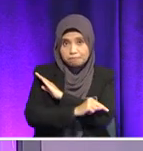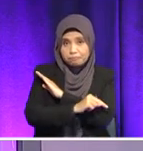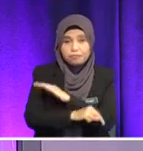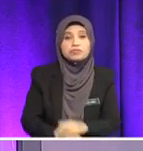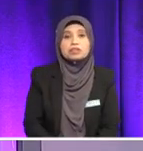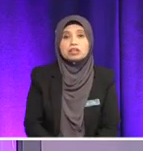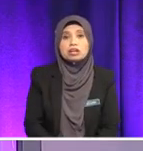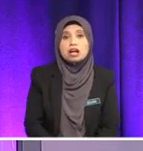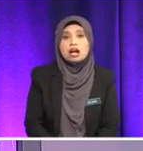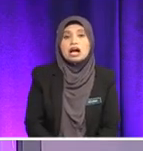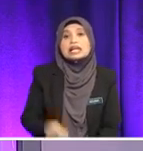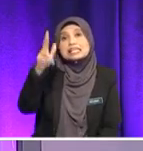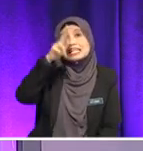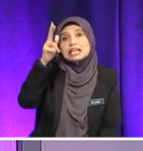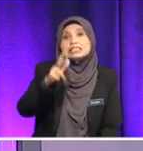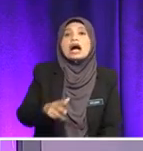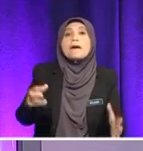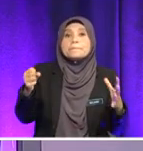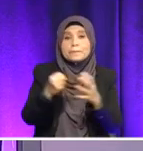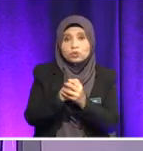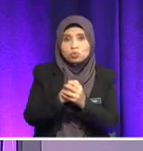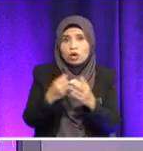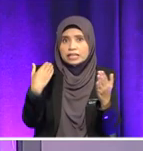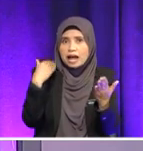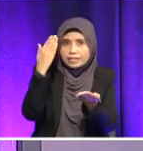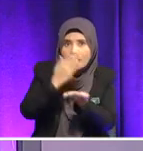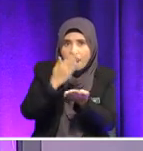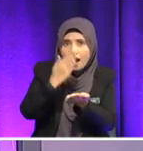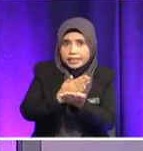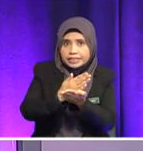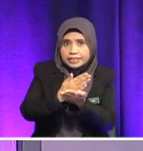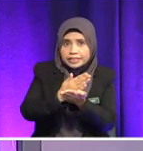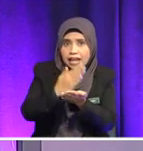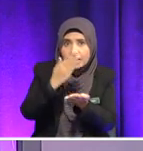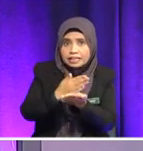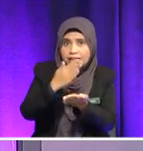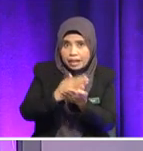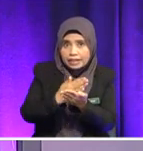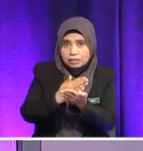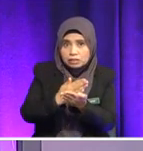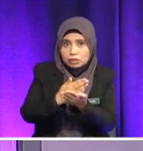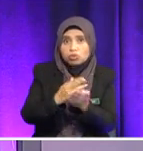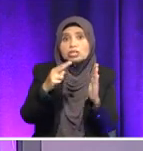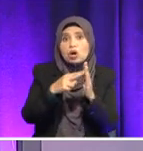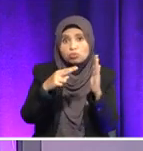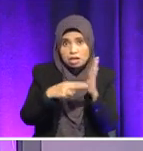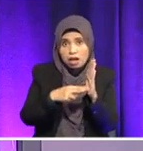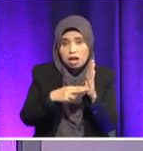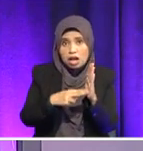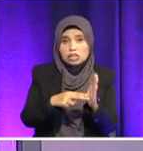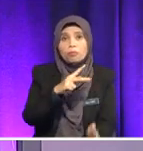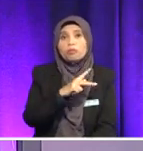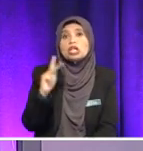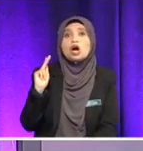kerajaan persekutuan ada bidang kuasa dia dan kerajaan Negeri mempunyai otonomi kuasa mereka dalam